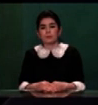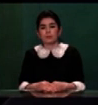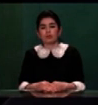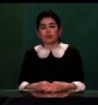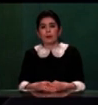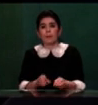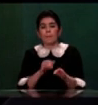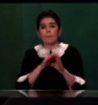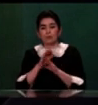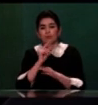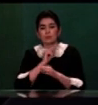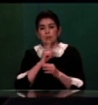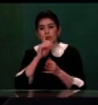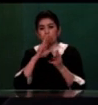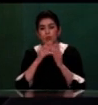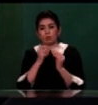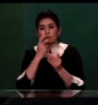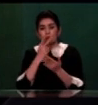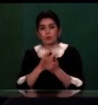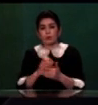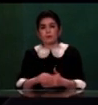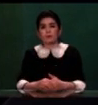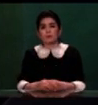bajargan ishimizning natijasini ko'ramiz.